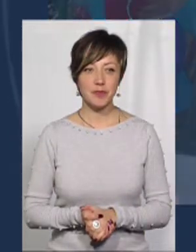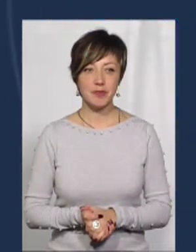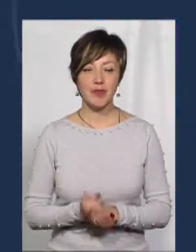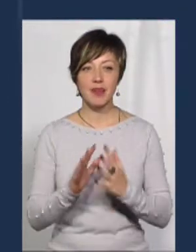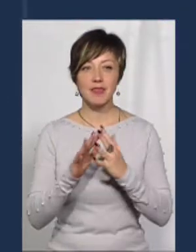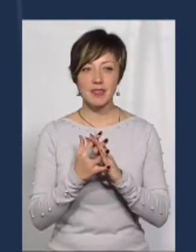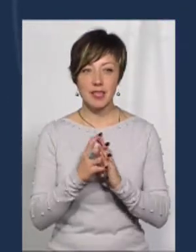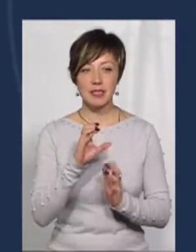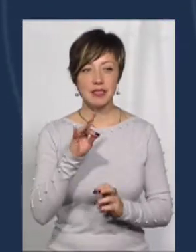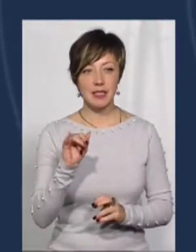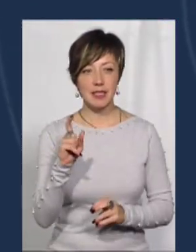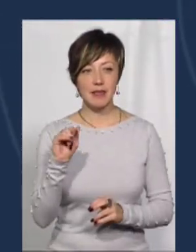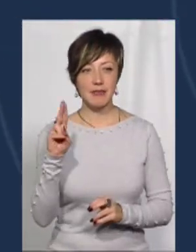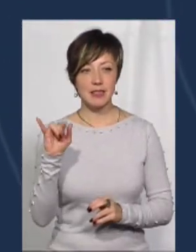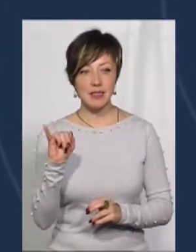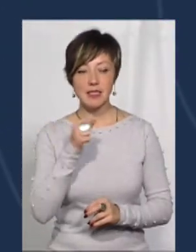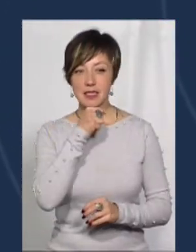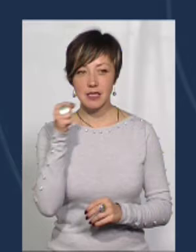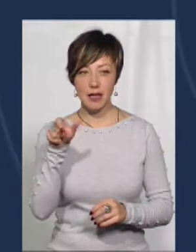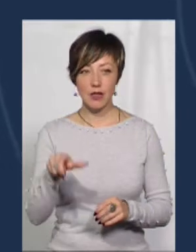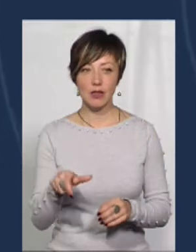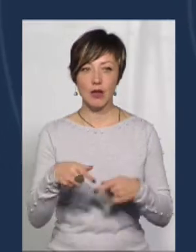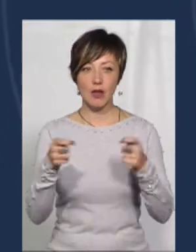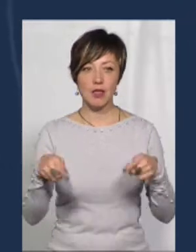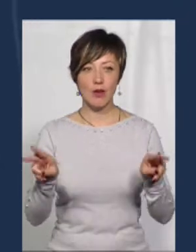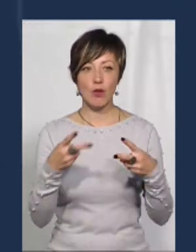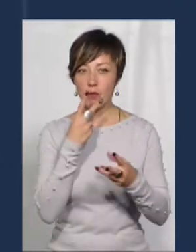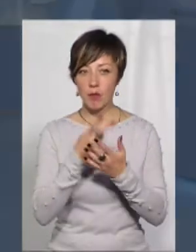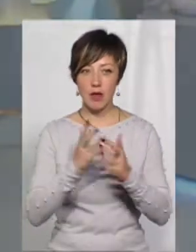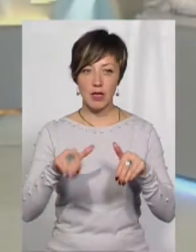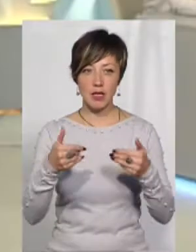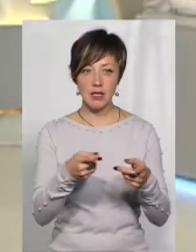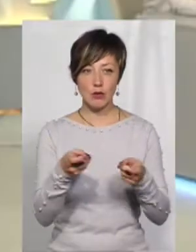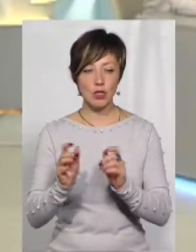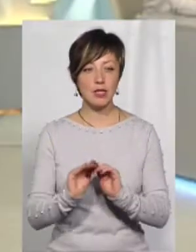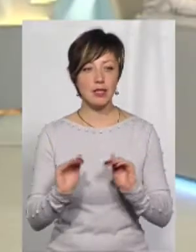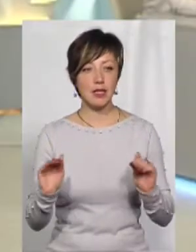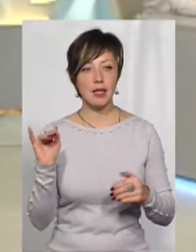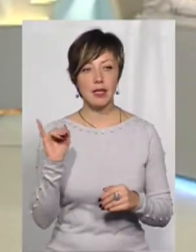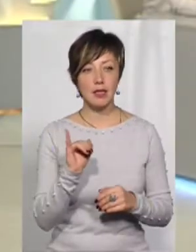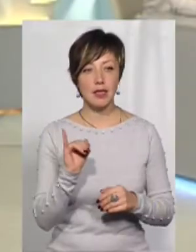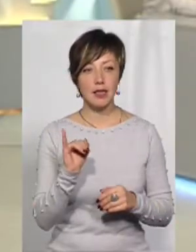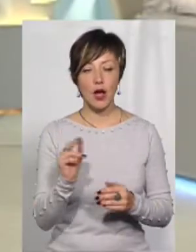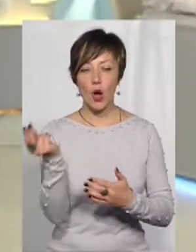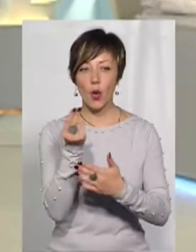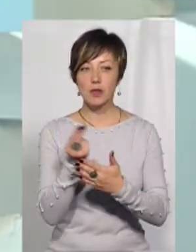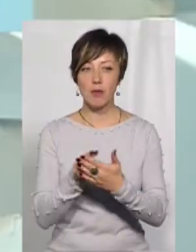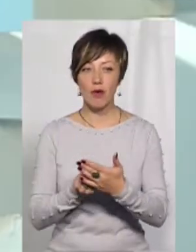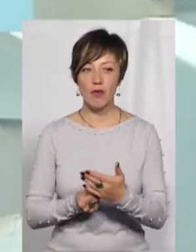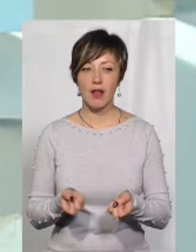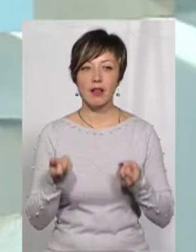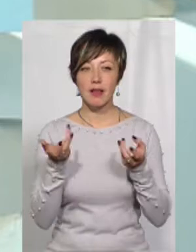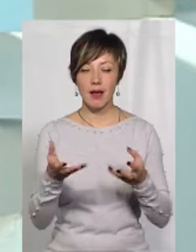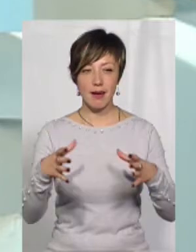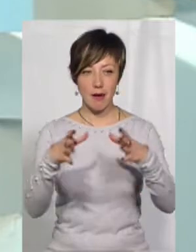В селі Стріхівці староста і завклубом проявили таку ініціативу, залучили дітей і розмалювали